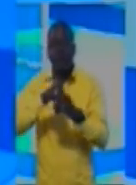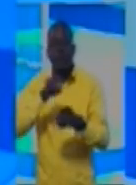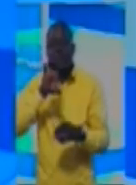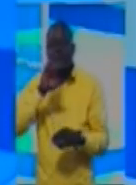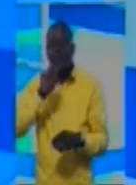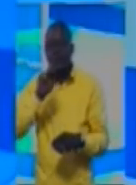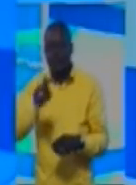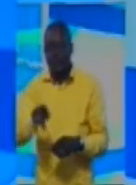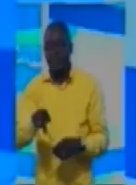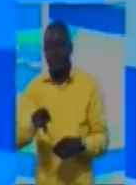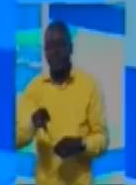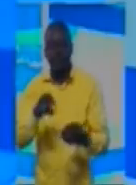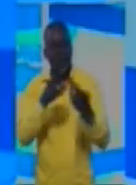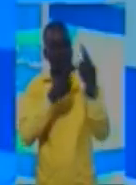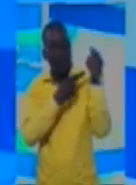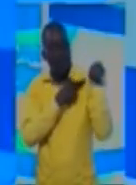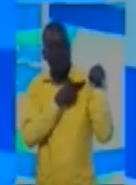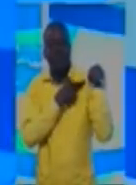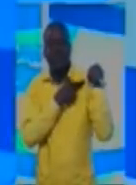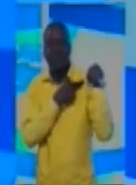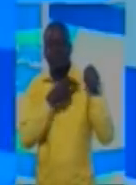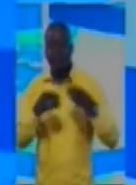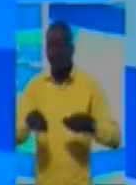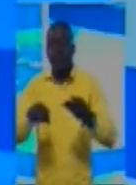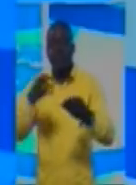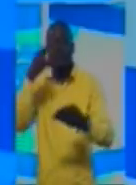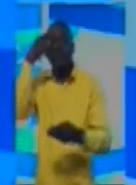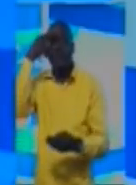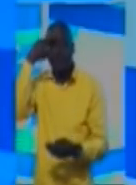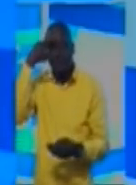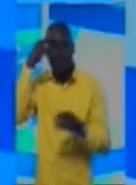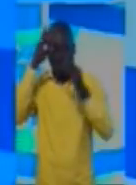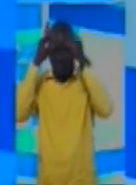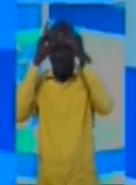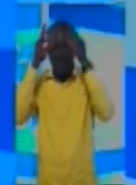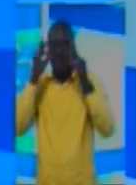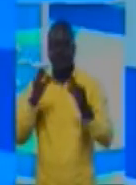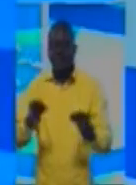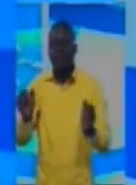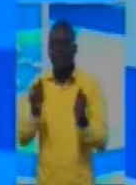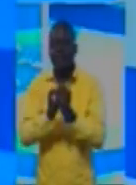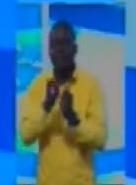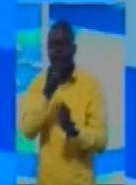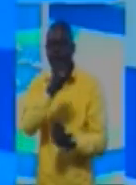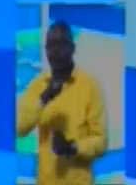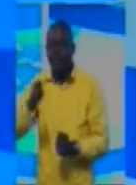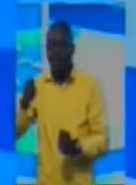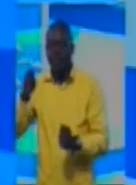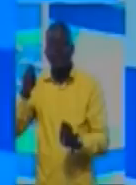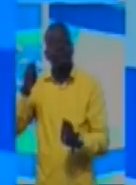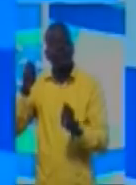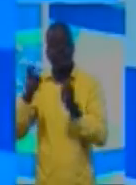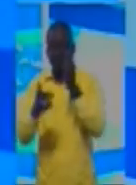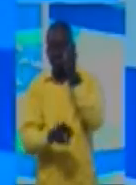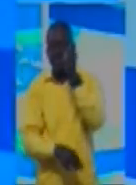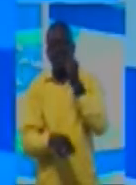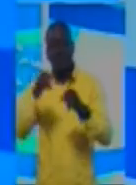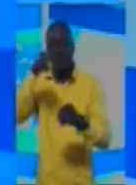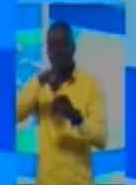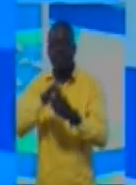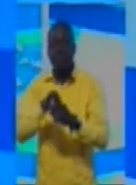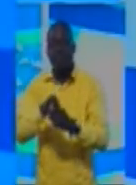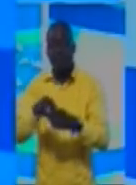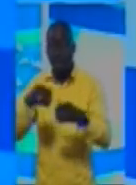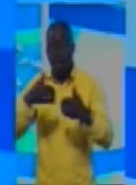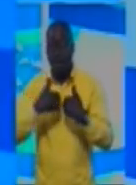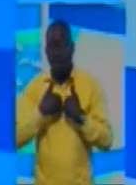Les responsables du CDP donnent les raisons de ces décisions qui, selon eux, sont des sanctions dans le but d'instaurer